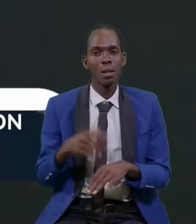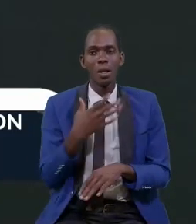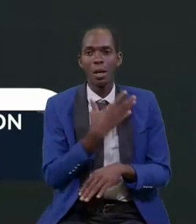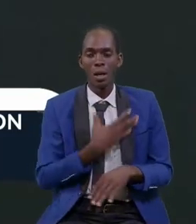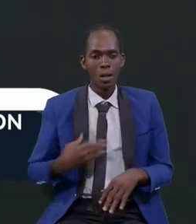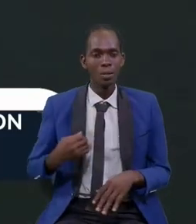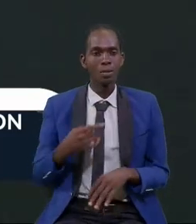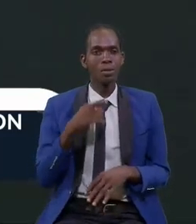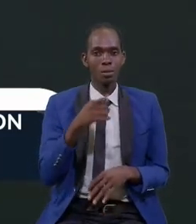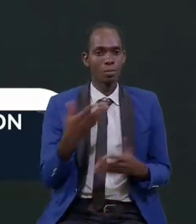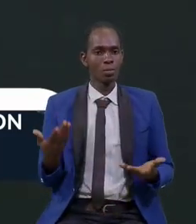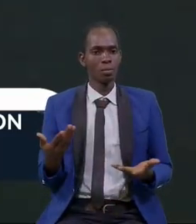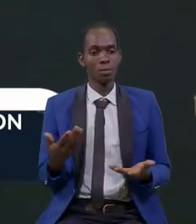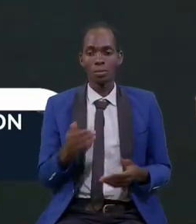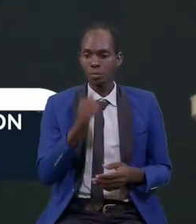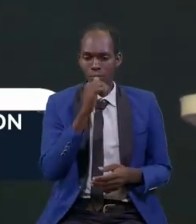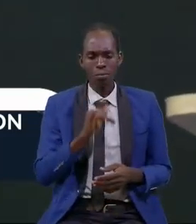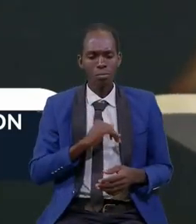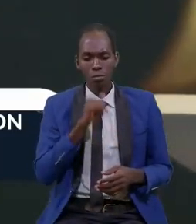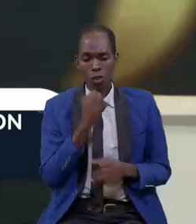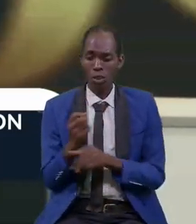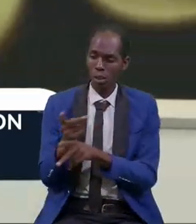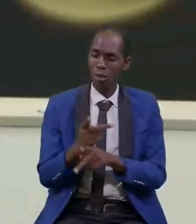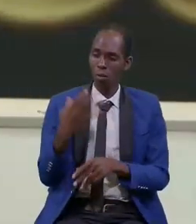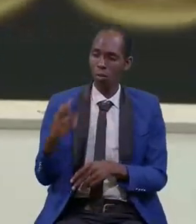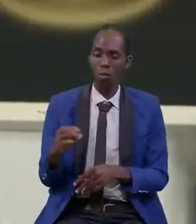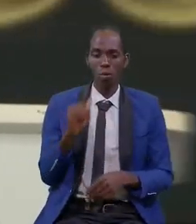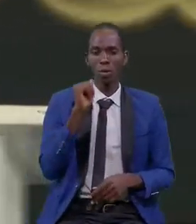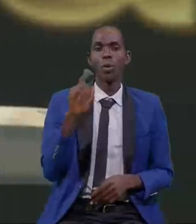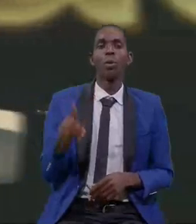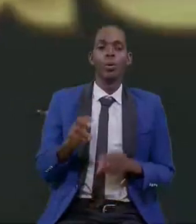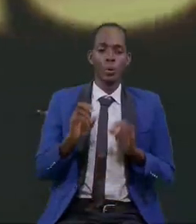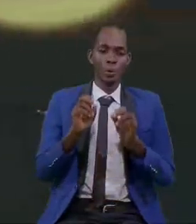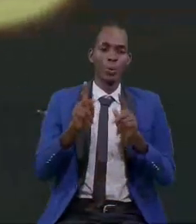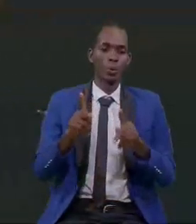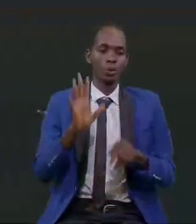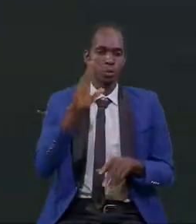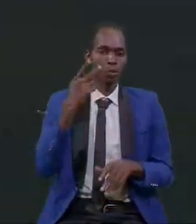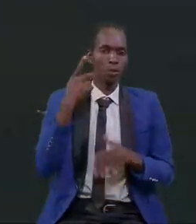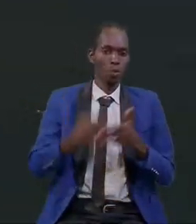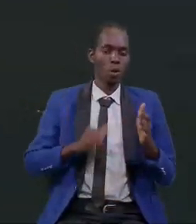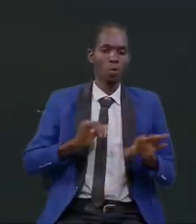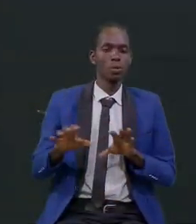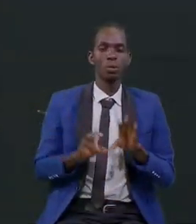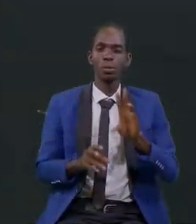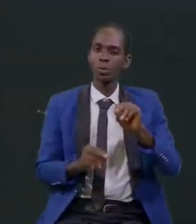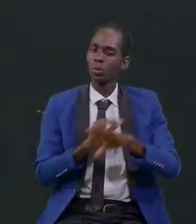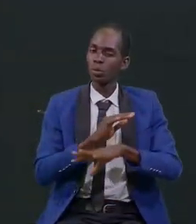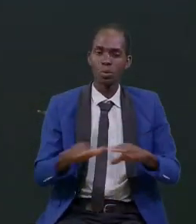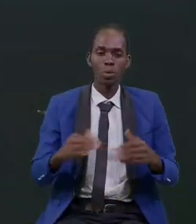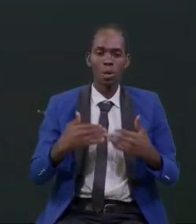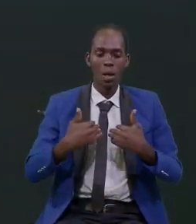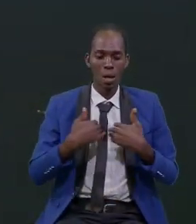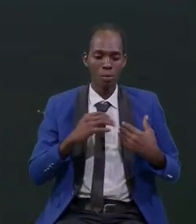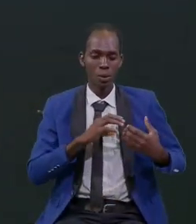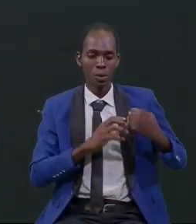Prends soin d'elle. Est-ce que je ne prends pas soin d'elle, d'accord? Tu verras ce que je fais. Ne fais pas ça à ta femme. Ne fais